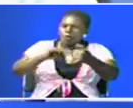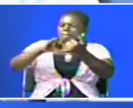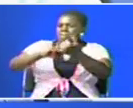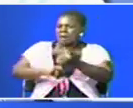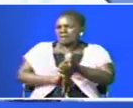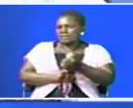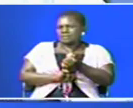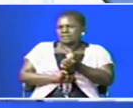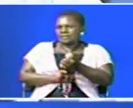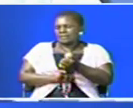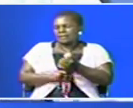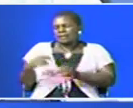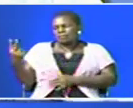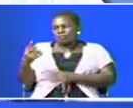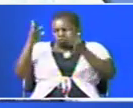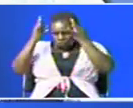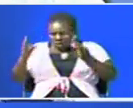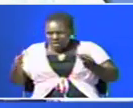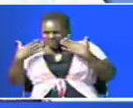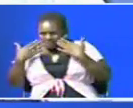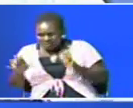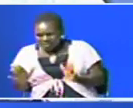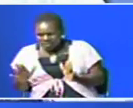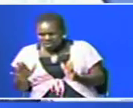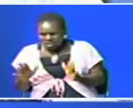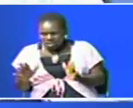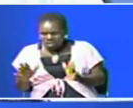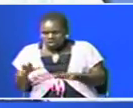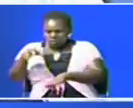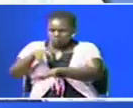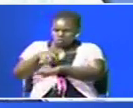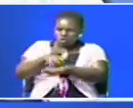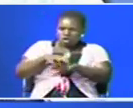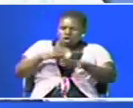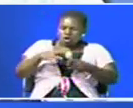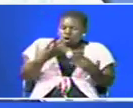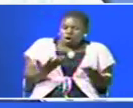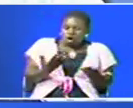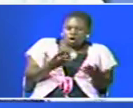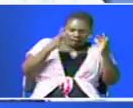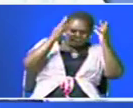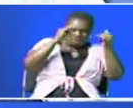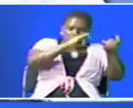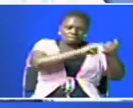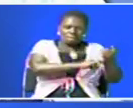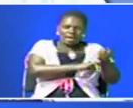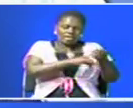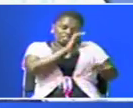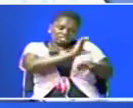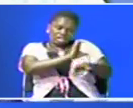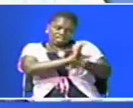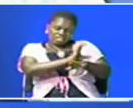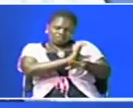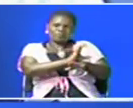Yule bwana harusi na bibi harusi akisha kuozeshwa msikitini, na yule bibi harusi na bwana harusi wakisha kuozeshwa